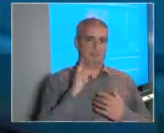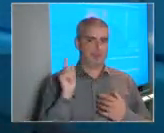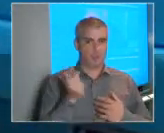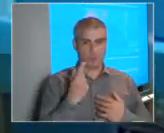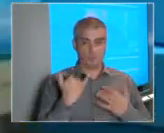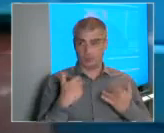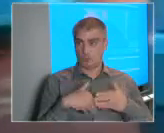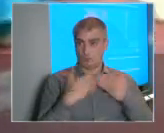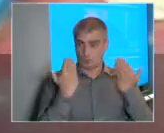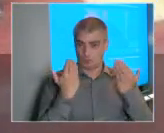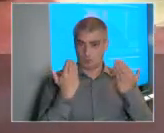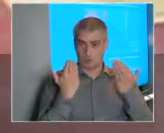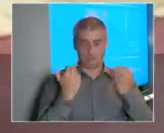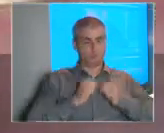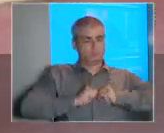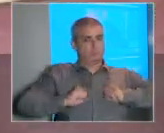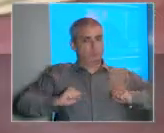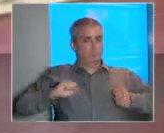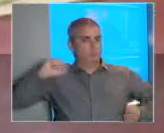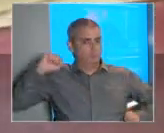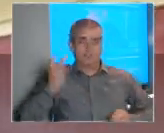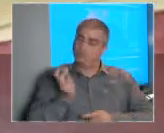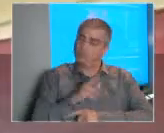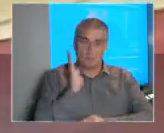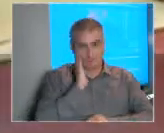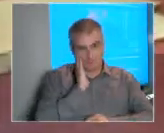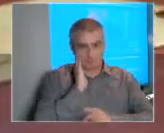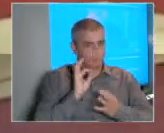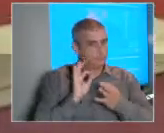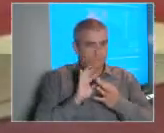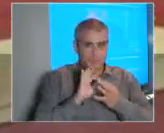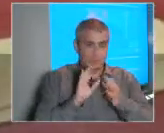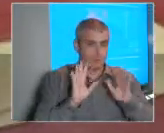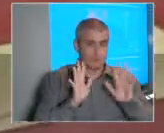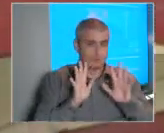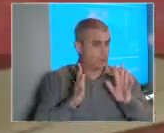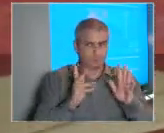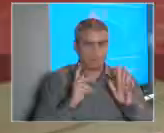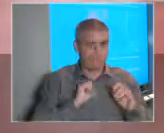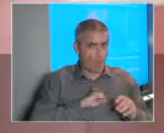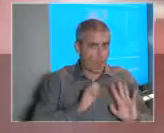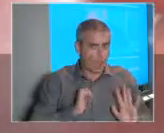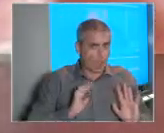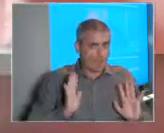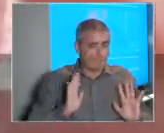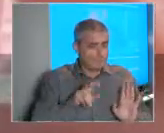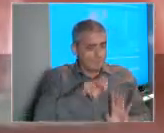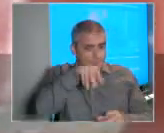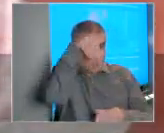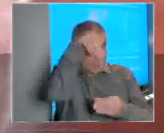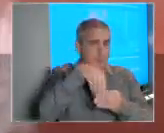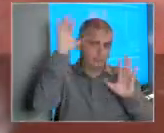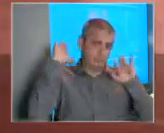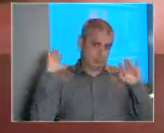בוקר עכשיו, תמתחו איברים, צאו מהמיטות, זה בסך הכל 10 דקות, זה גם לא כואב, לכו